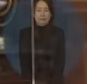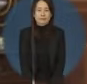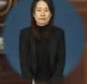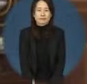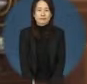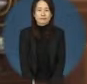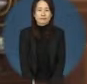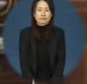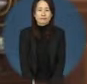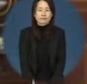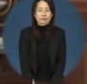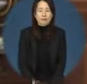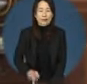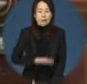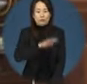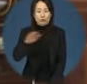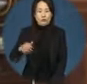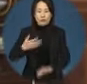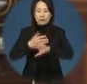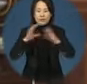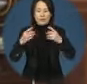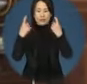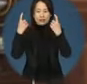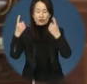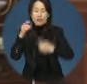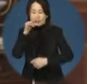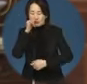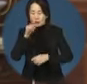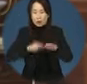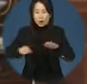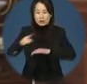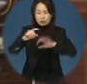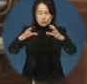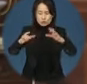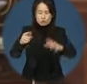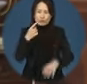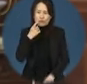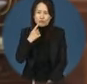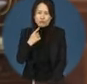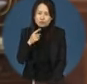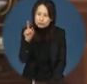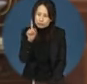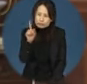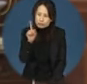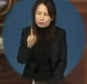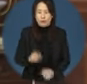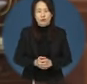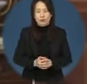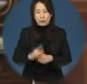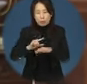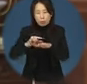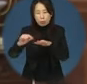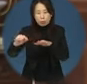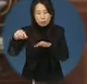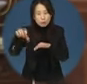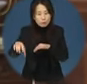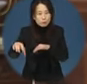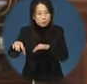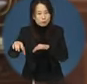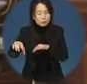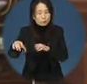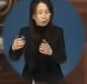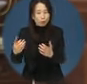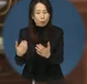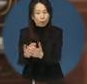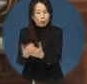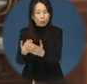4 우리가 뭐 해외 여러 닻 아닙니다만 선지국 가면 사실 부러운게 터커 지 방 구석에 가도